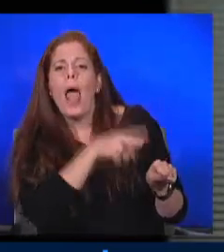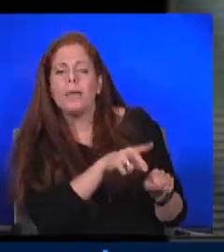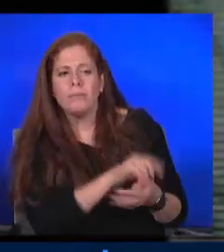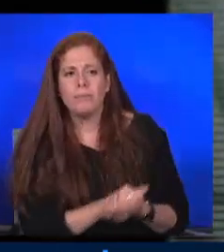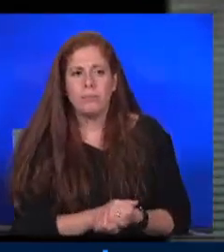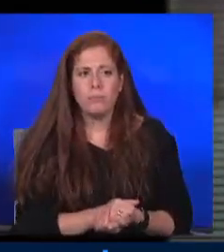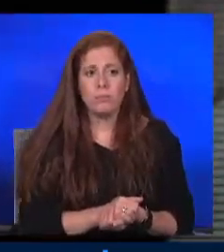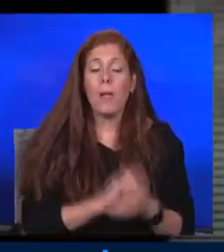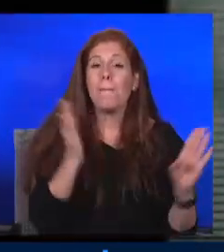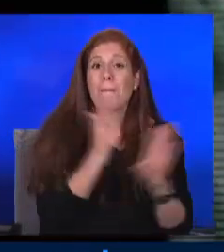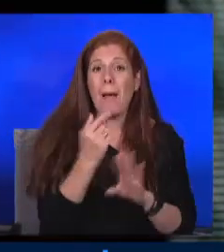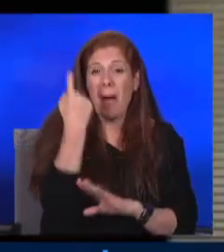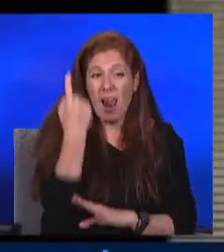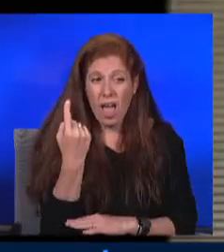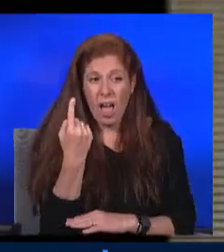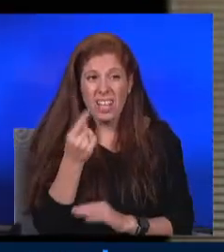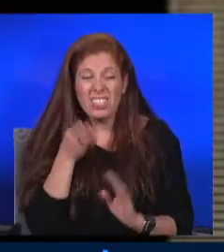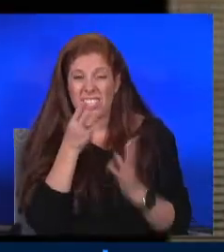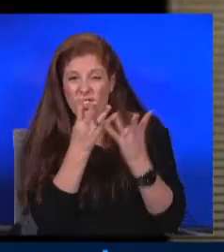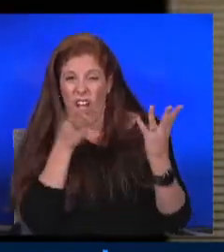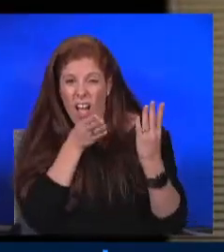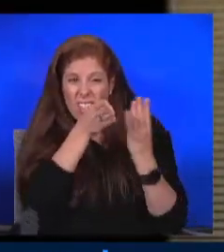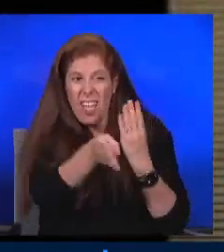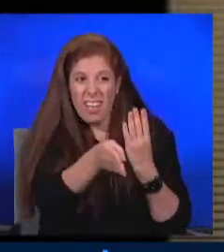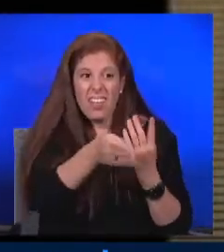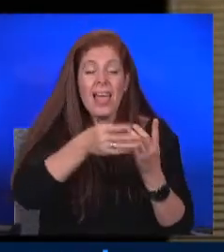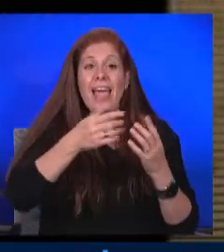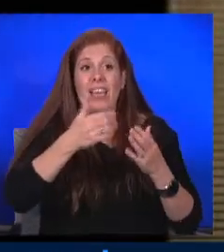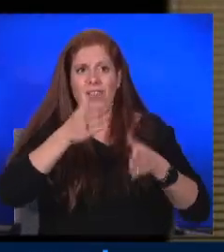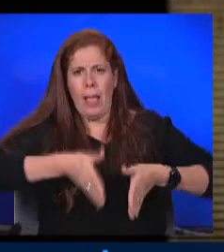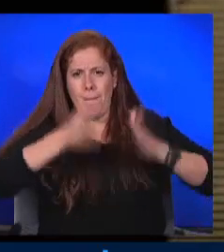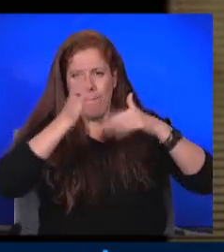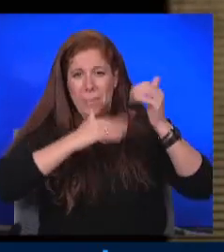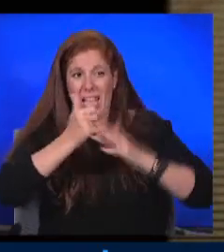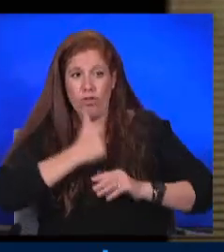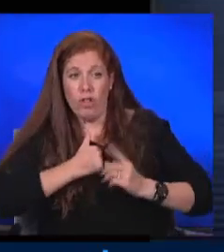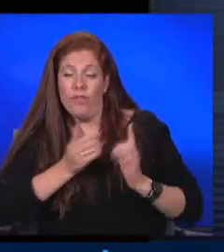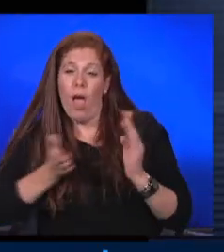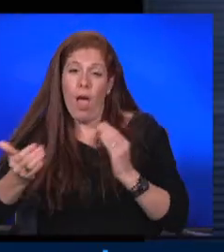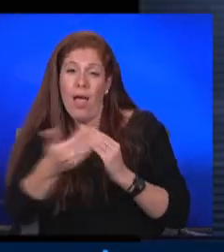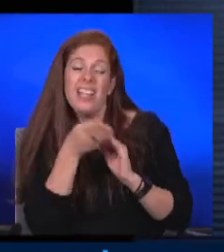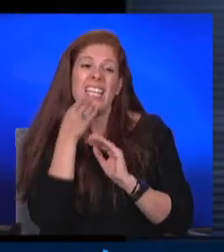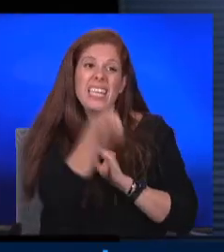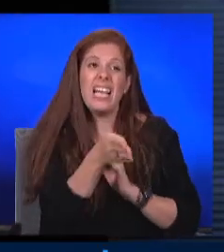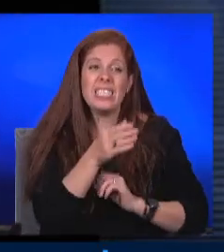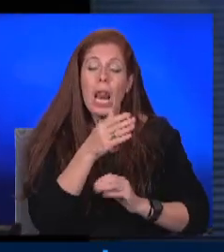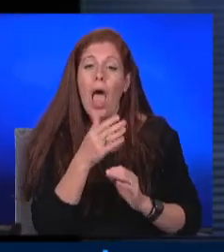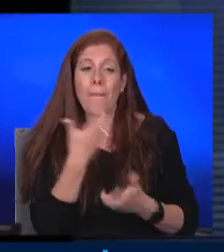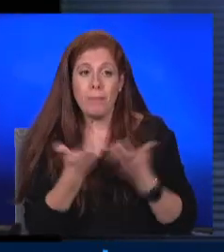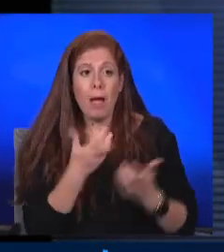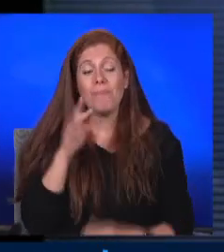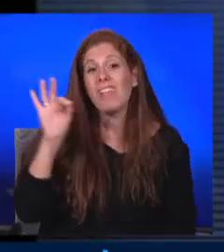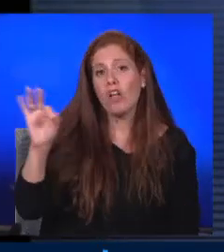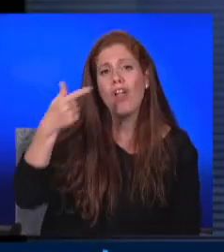מחבל אחד שחדר דרך הגדר, הקיף את בניין הישיבה וחדר למטבח ממזרח. אחי הגבריאל נרצח